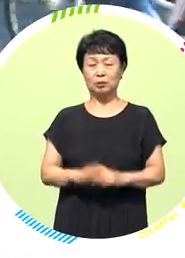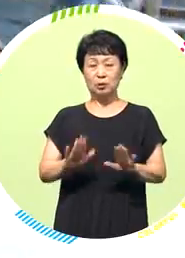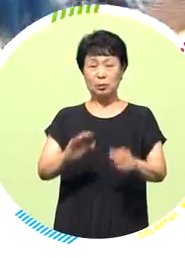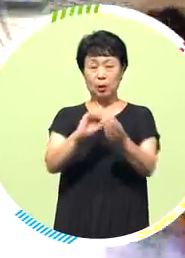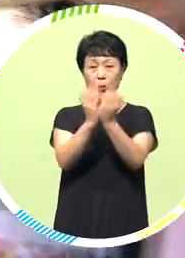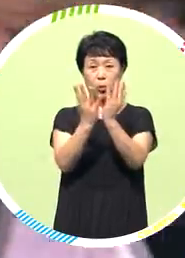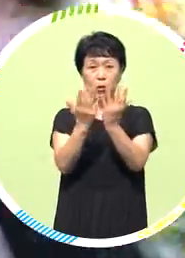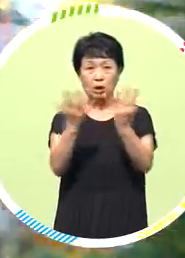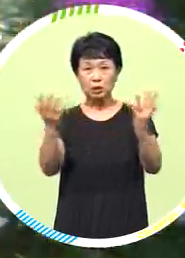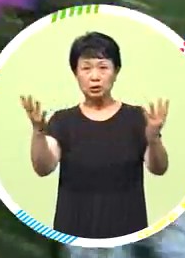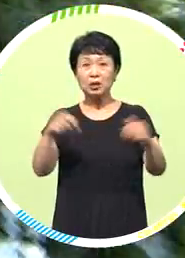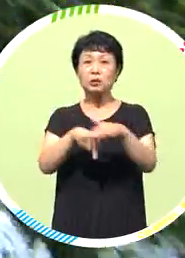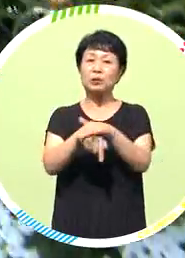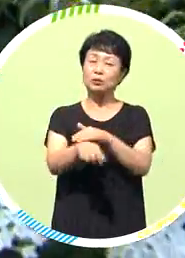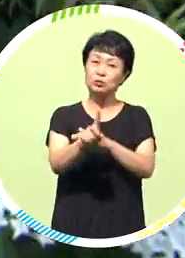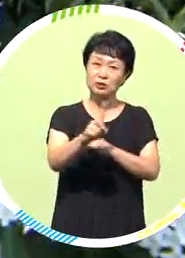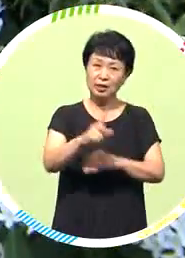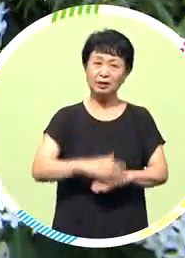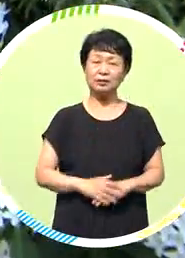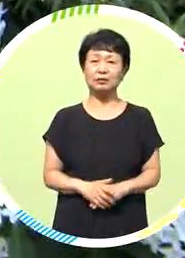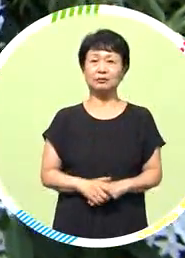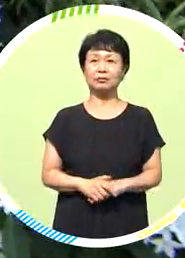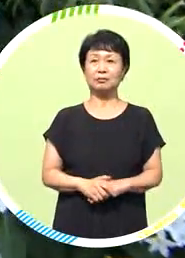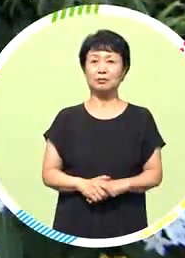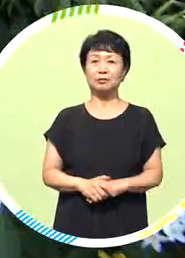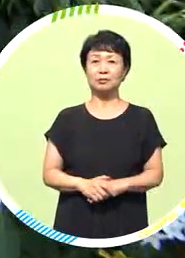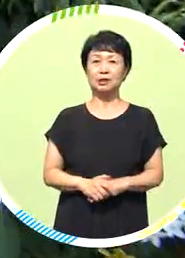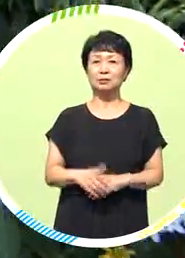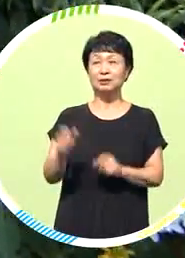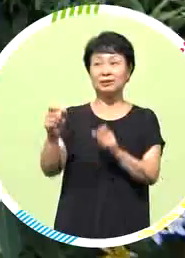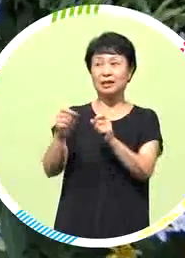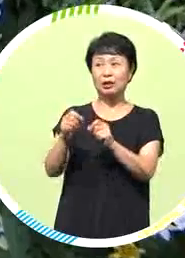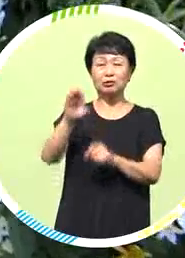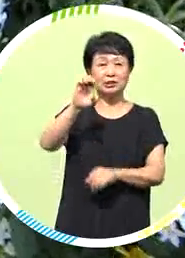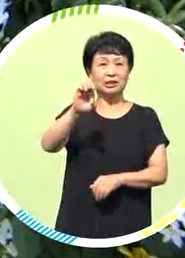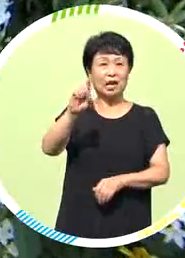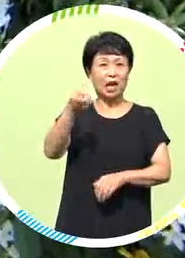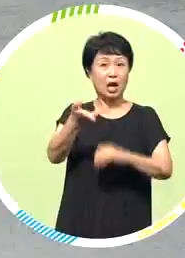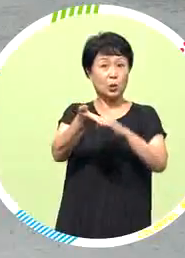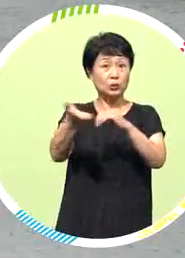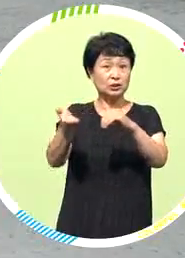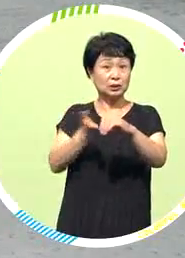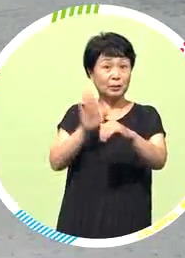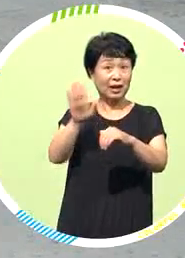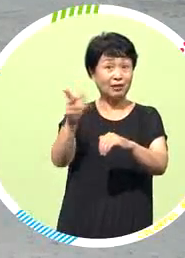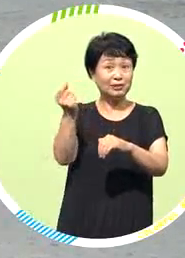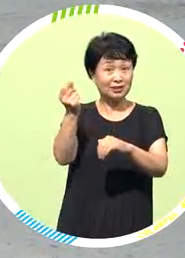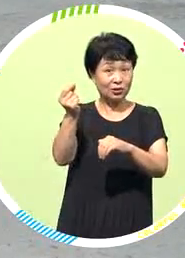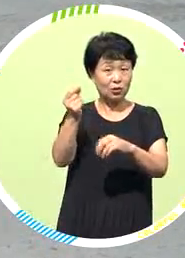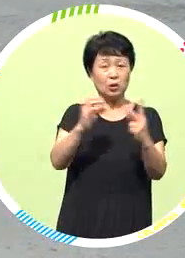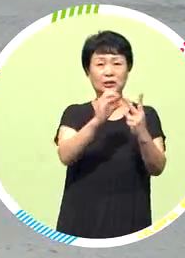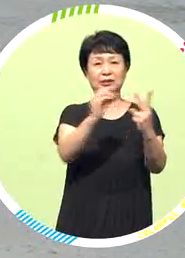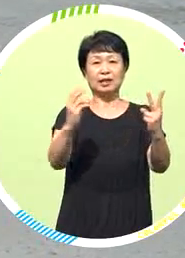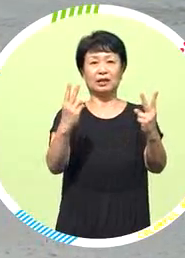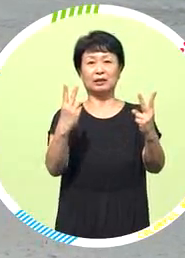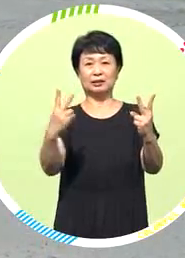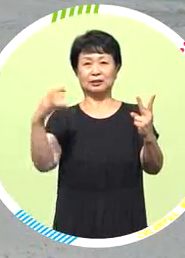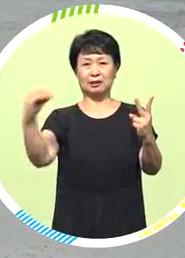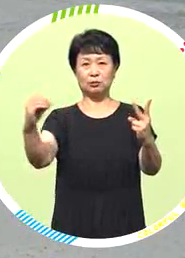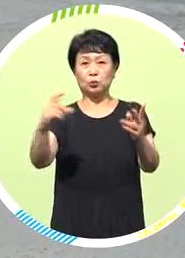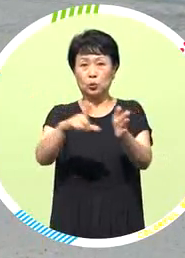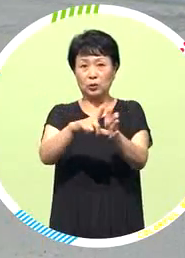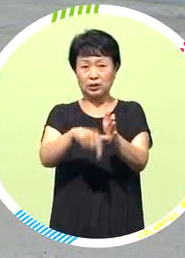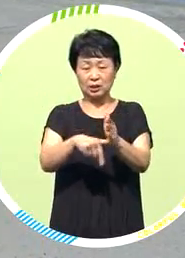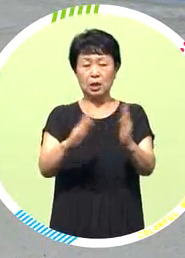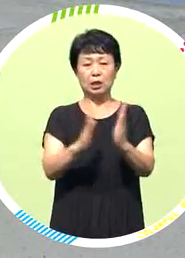てるんですか？ はい、ですね、この目の先に江ノ島がございますけど、うん、はい、2020年のオリンピックの際に